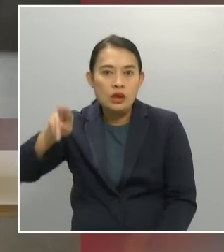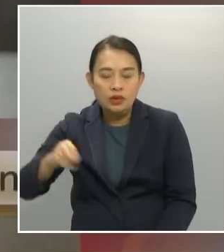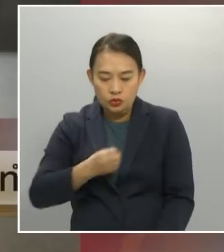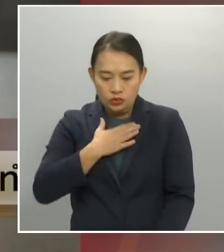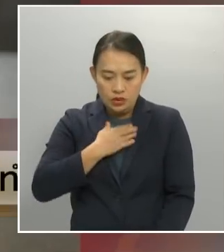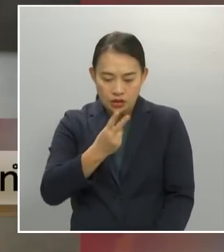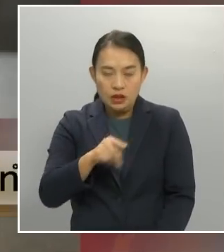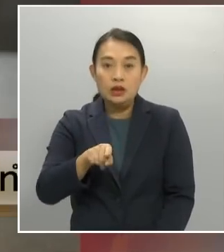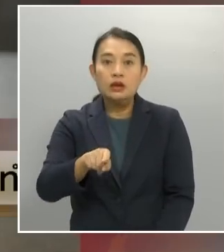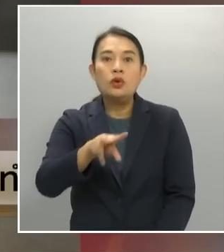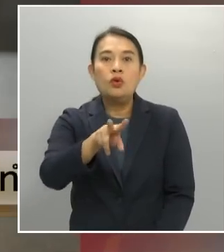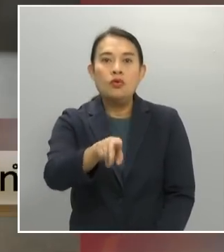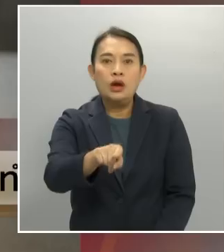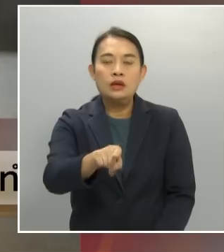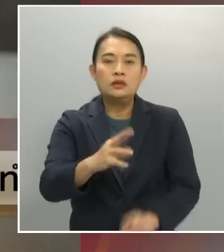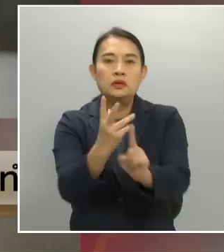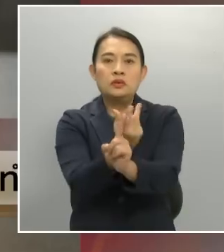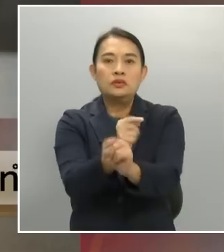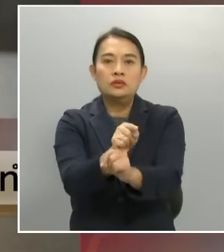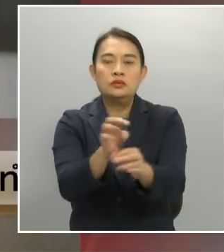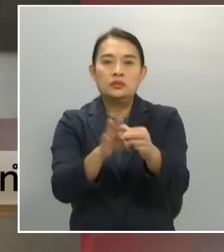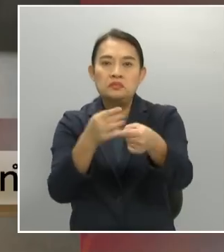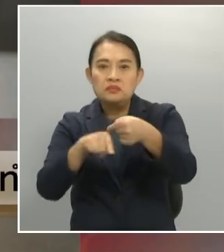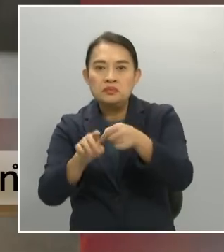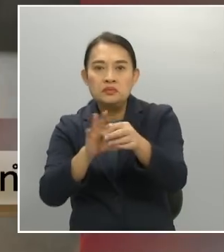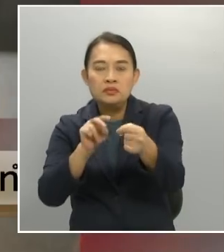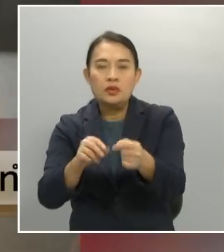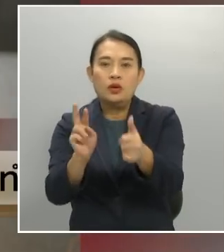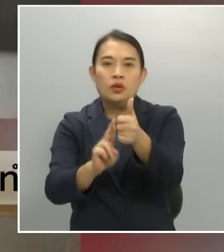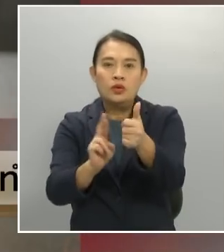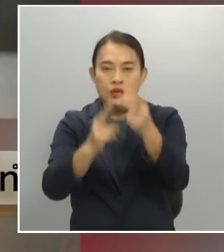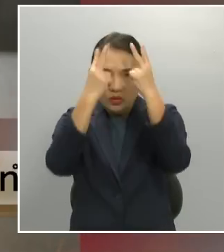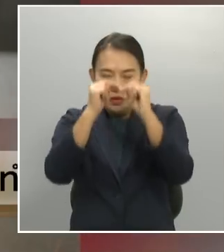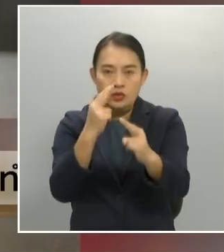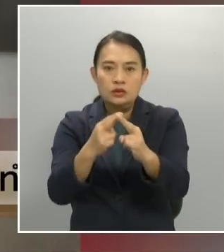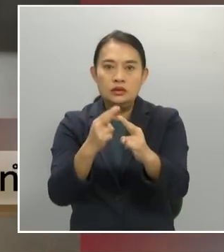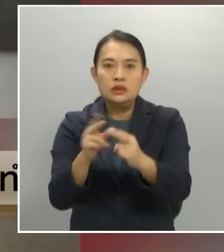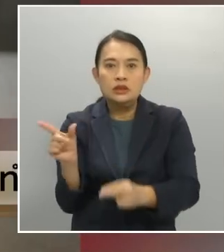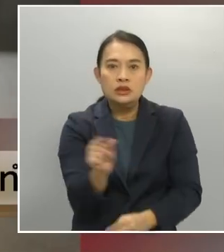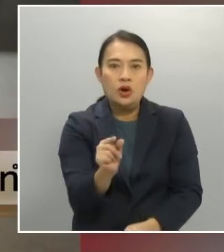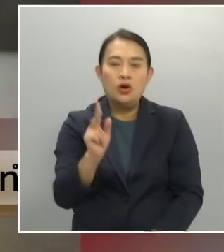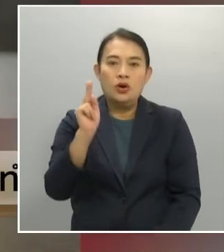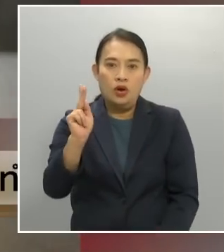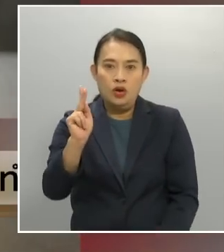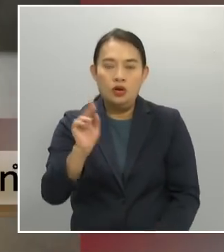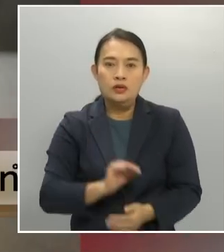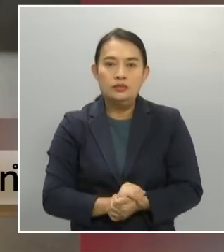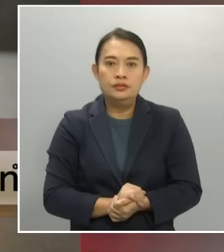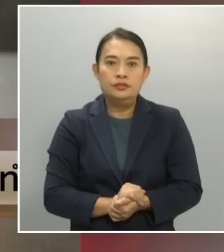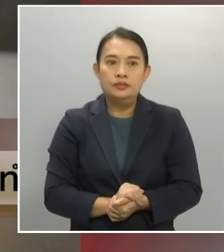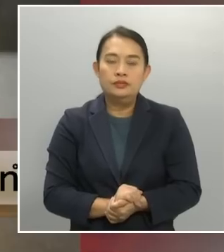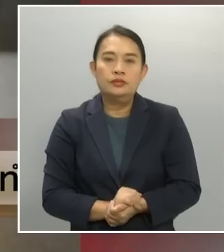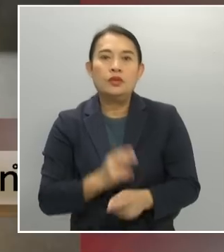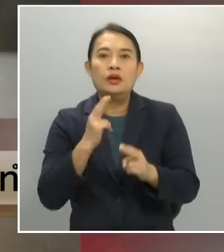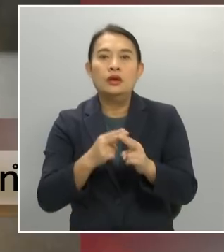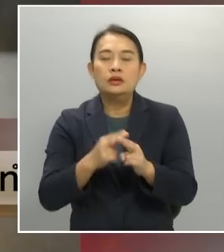ภาพเมียเป็นชู้กับอดีตรองนายกรัฐมนตรีคุณกมาปรึกษาผมคุณกรณ์นี่